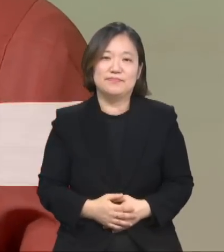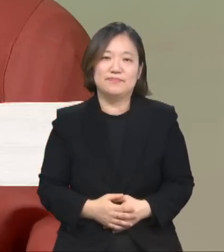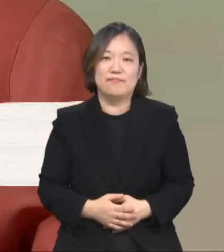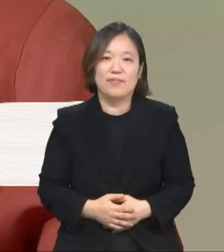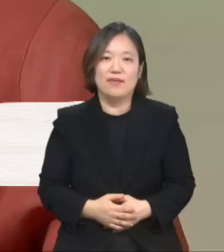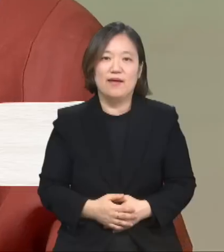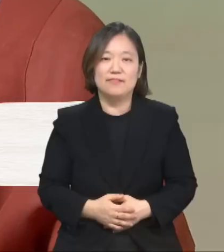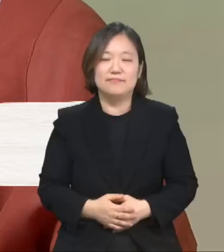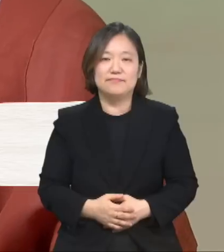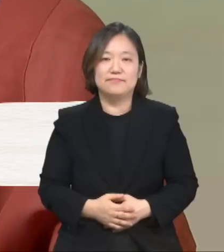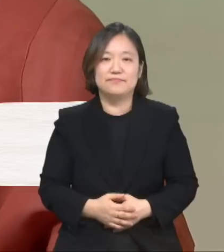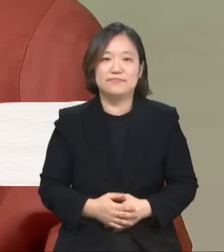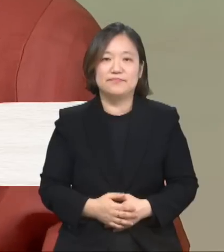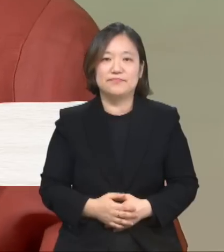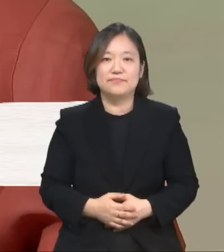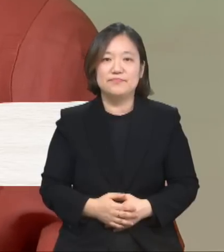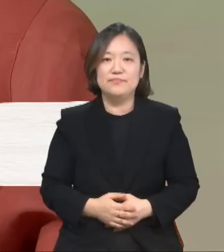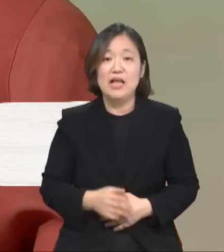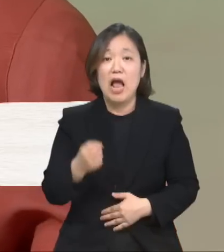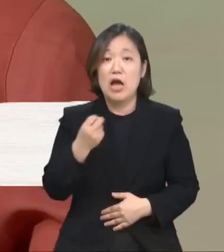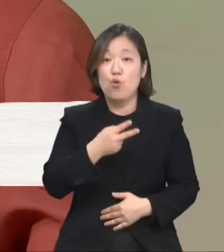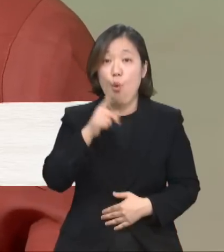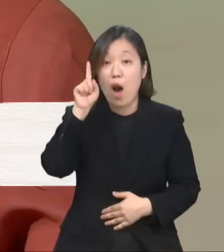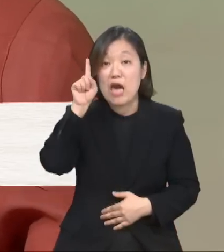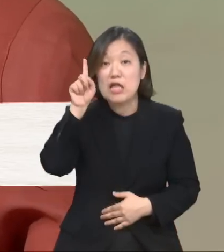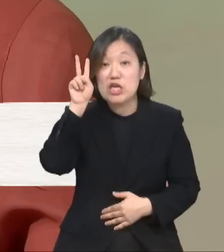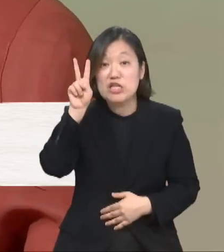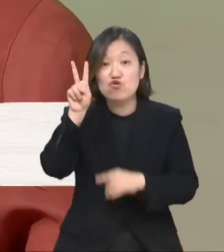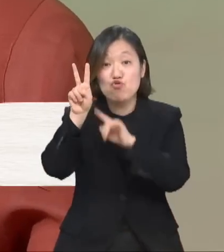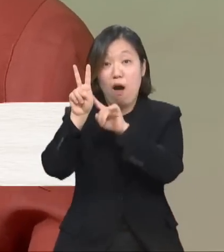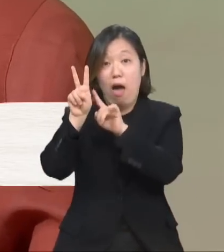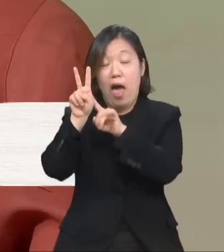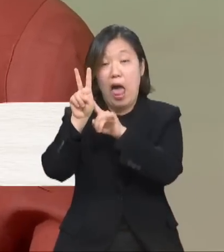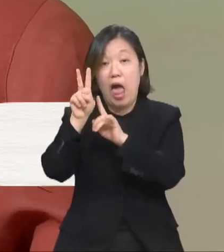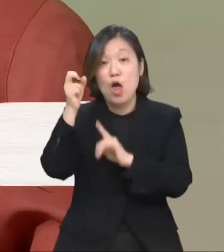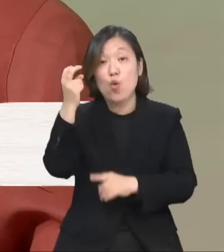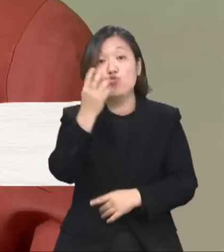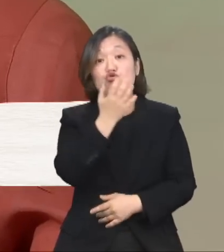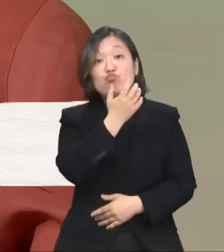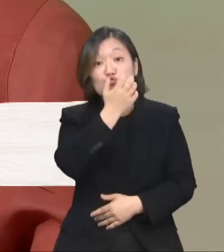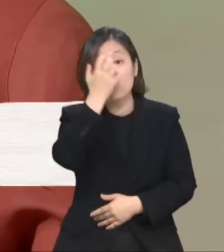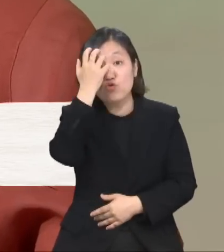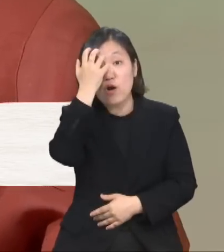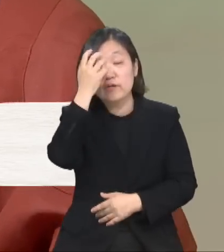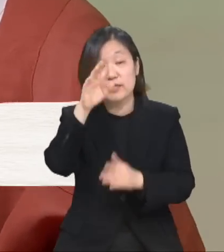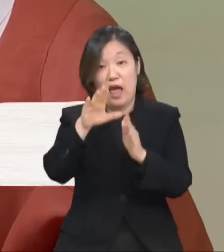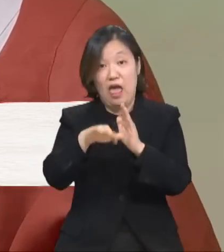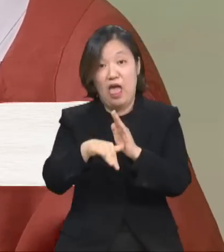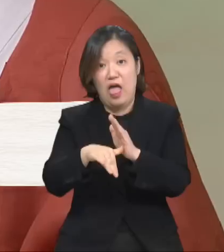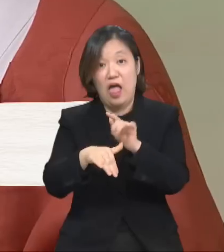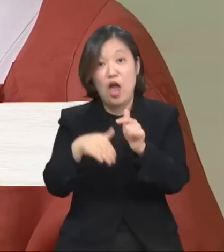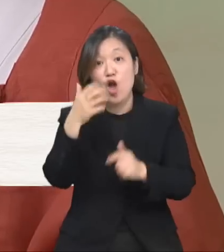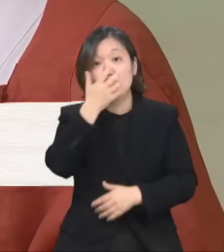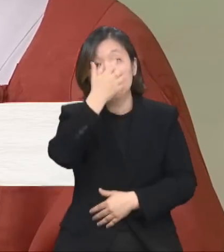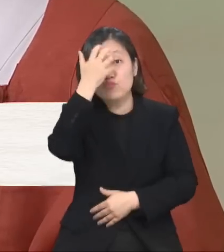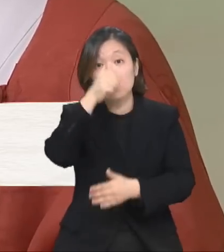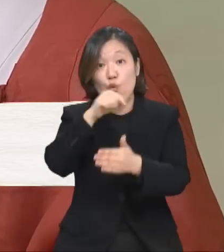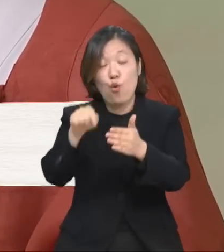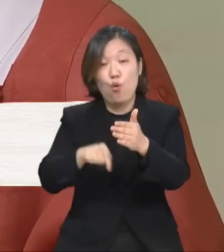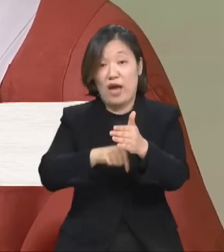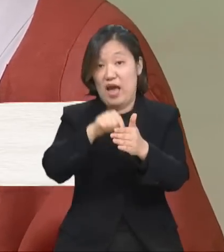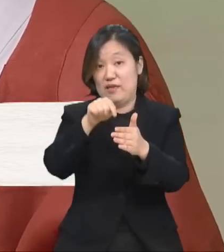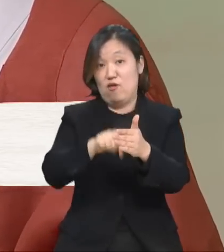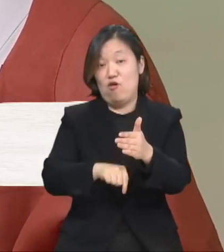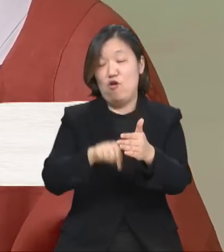그리고 이틀 후에 다시 꿈을 꾸었는데 어떤 모임에 제가